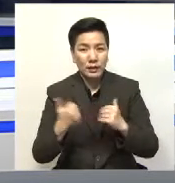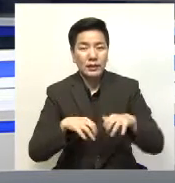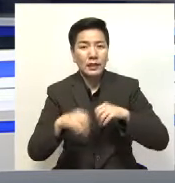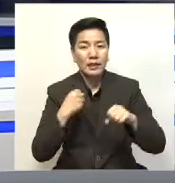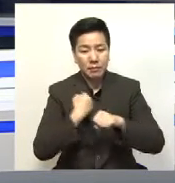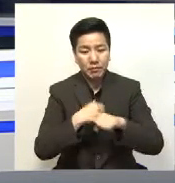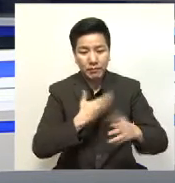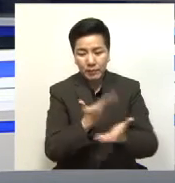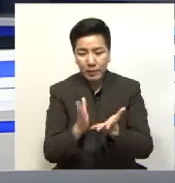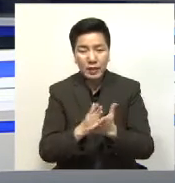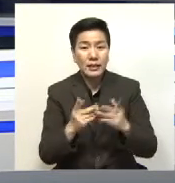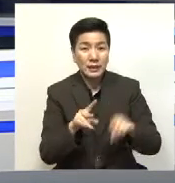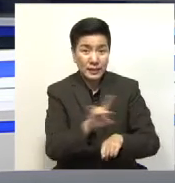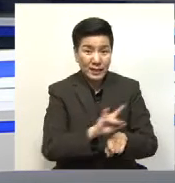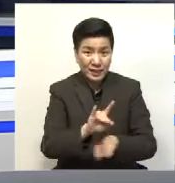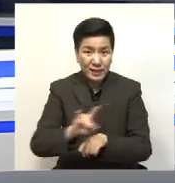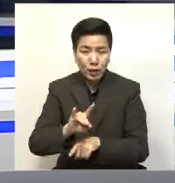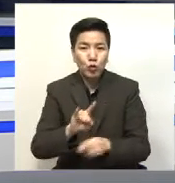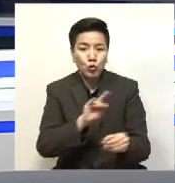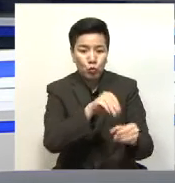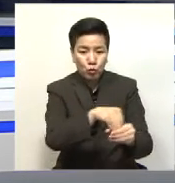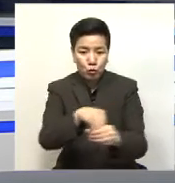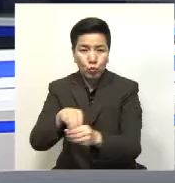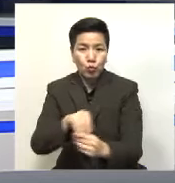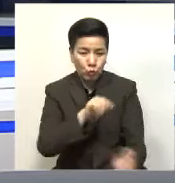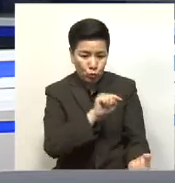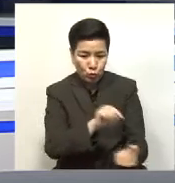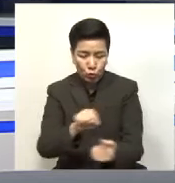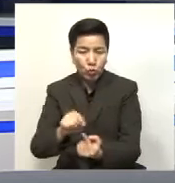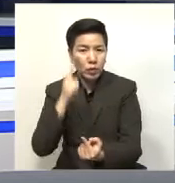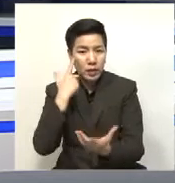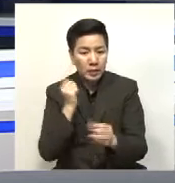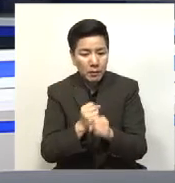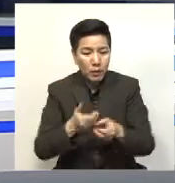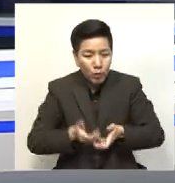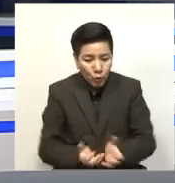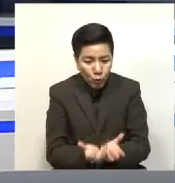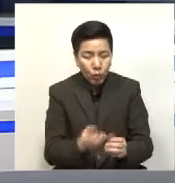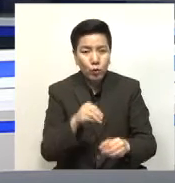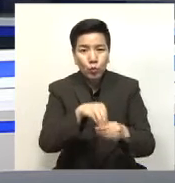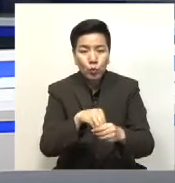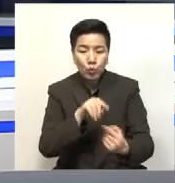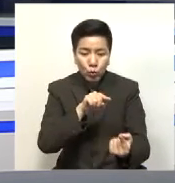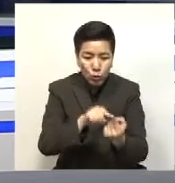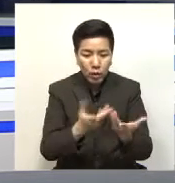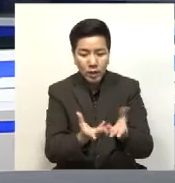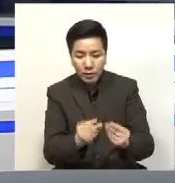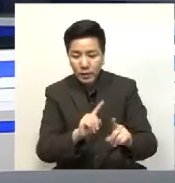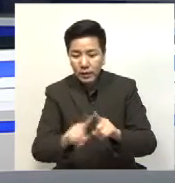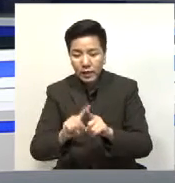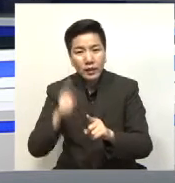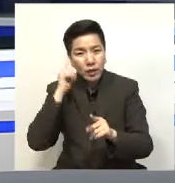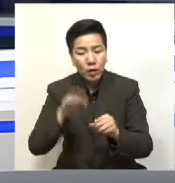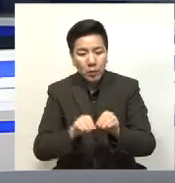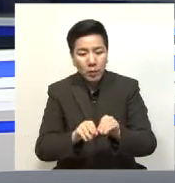งของการจัดสรรแล้วทุกตัวเนี่ยเขาก็จะพยายามให้ไปอยู่ในพื้นที่ที่เหมาะสมให้มีการขยายพันธุ์แล้วก็ให้ได้อยู่ในที่ที่สามารถ